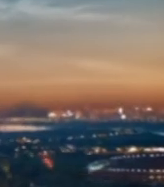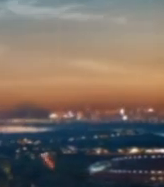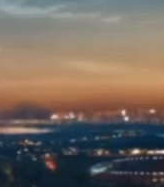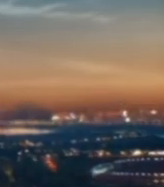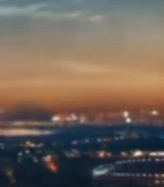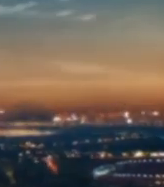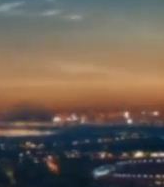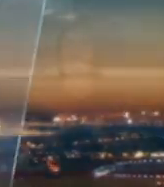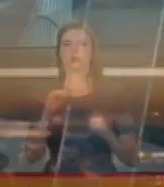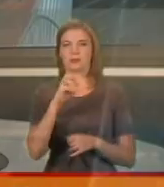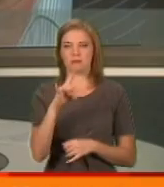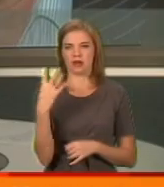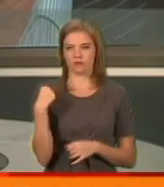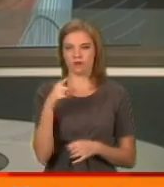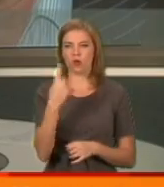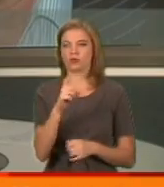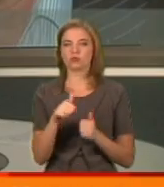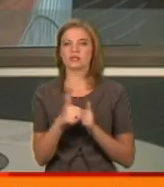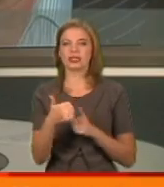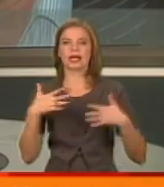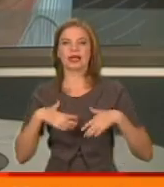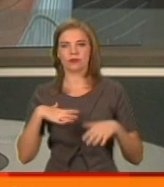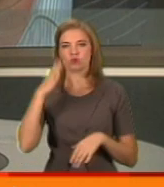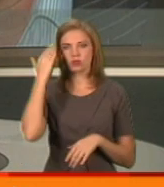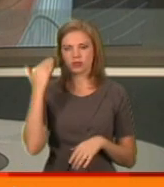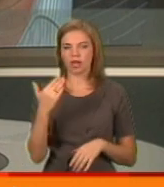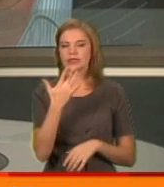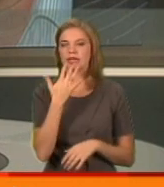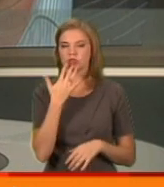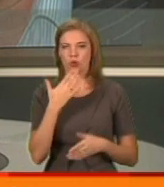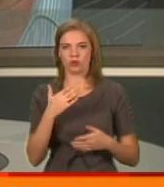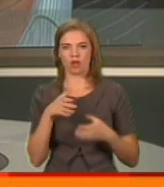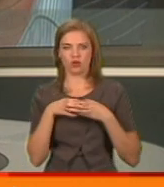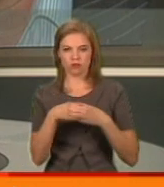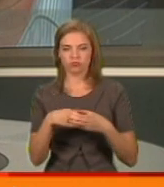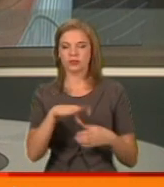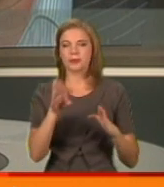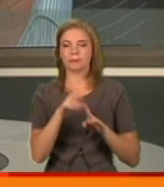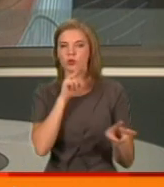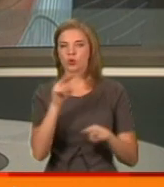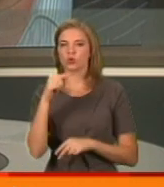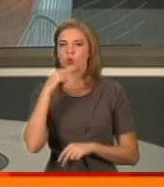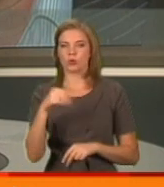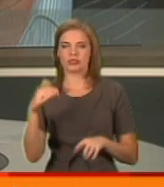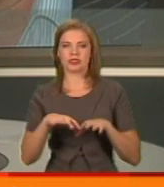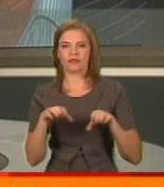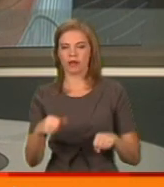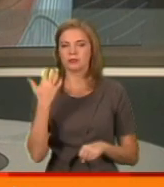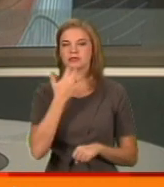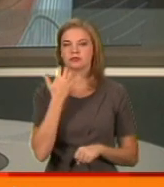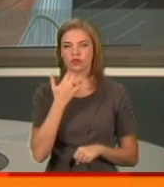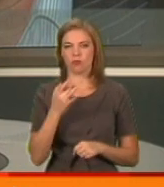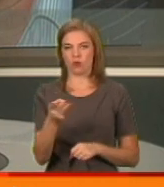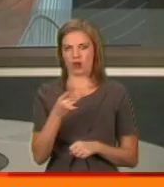населення для Ільмі Умерова. Такий вирок одному з лідерів кримсько-татарського національного руху присудив підконтрольний російській владі